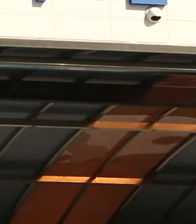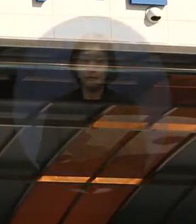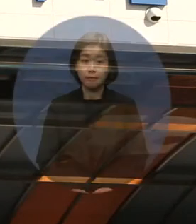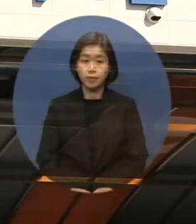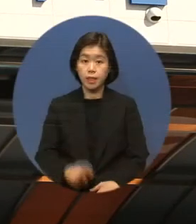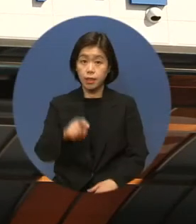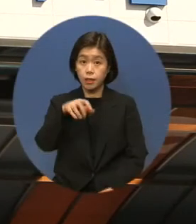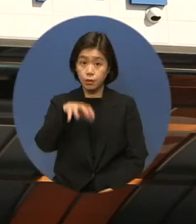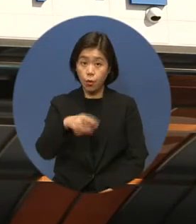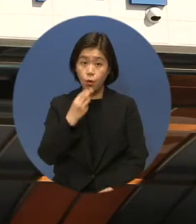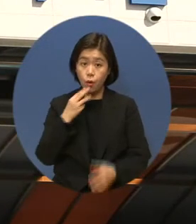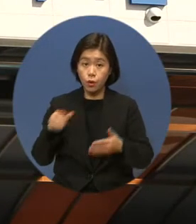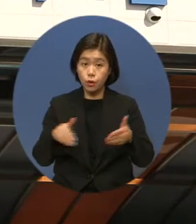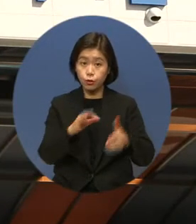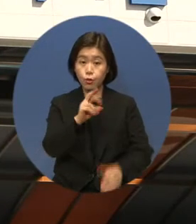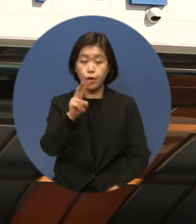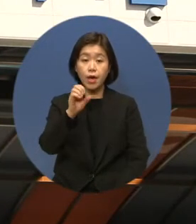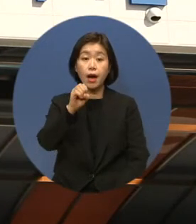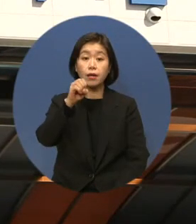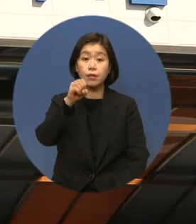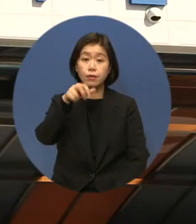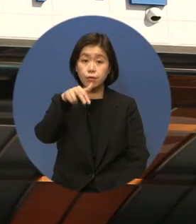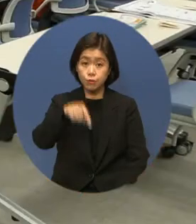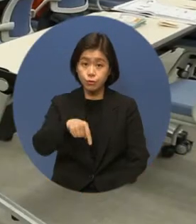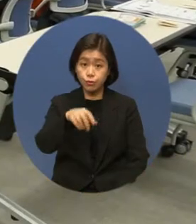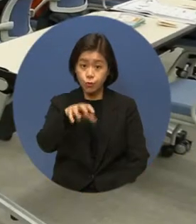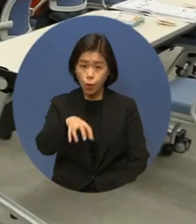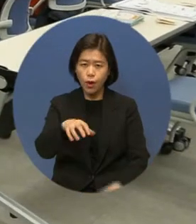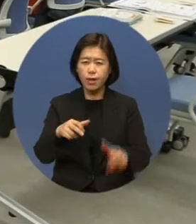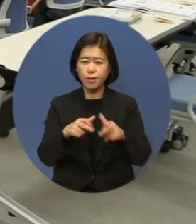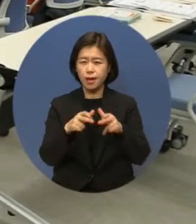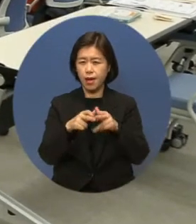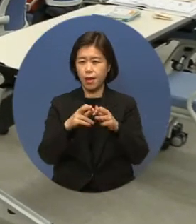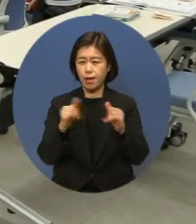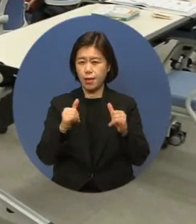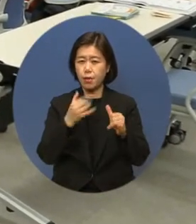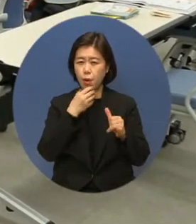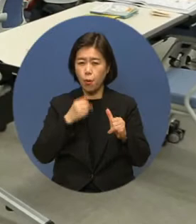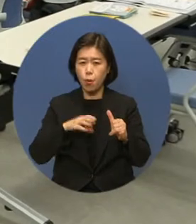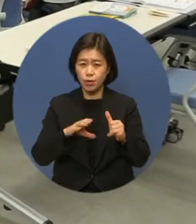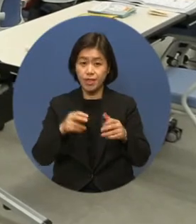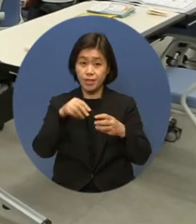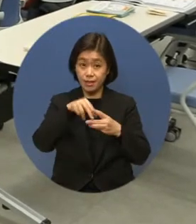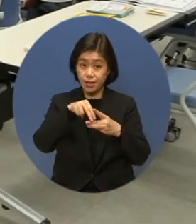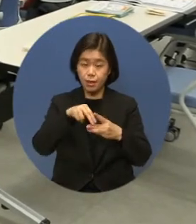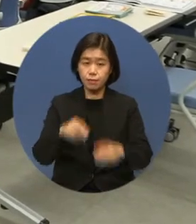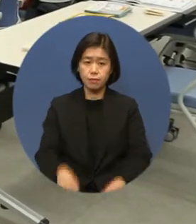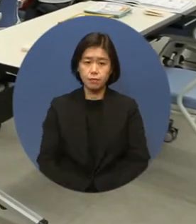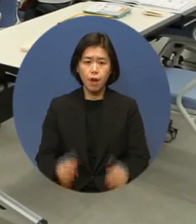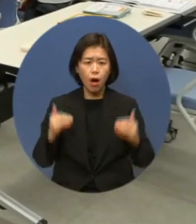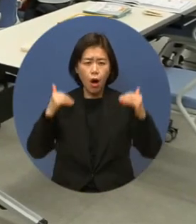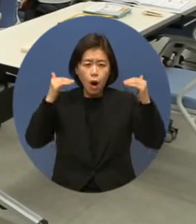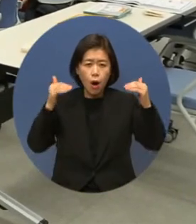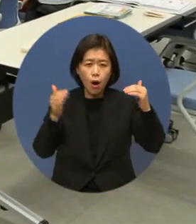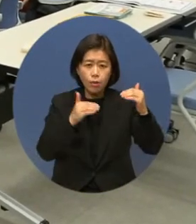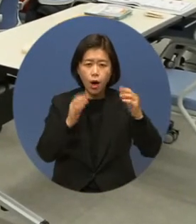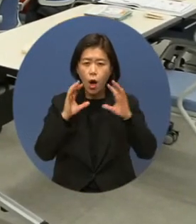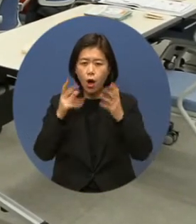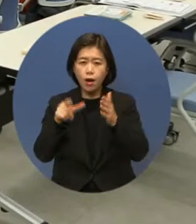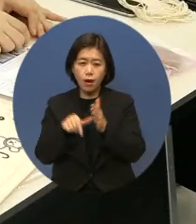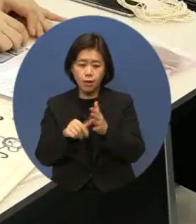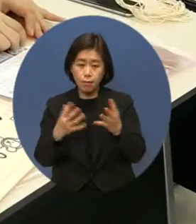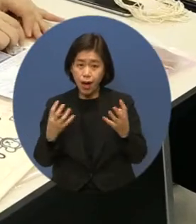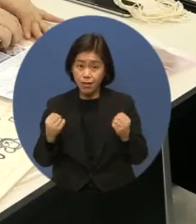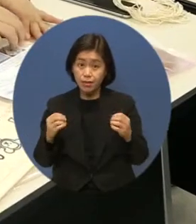이곳은 경기도 양주에 위치한 장애인 복지센터. 성인부터 어린이까지 많은 사람들이 복지관에